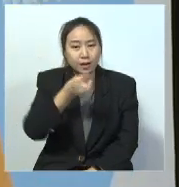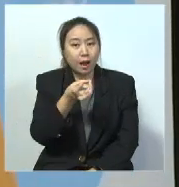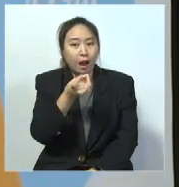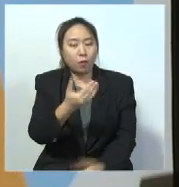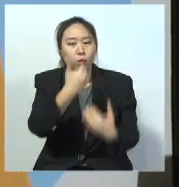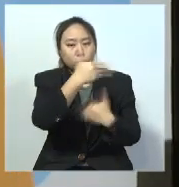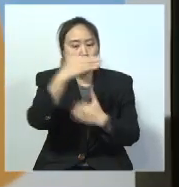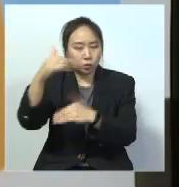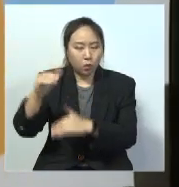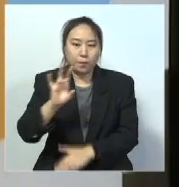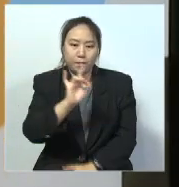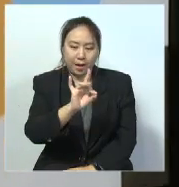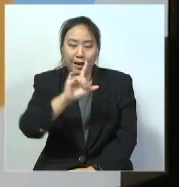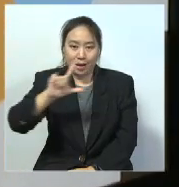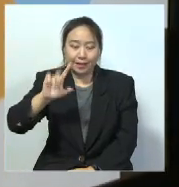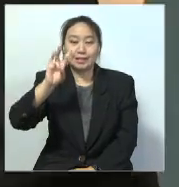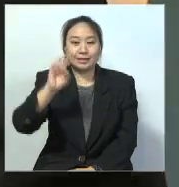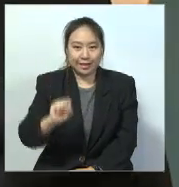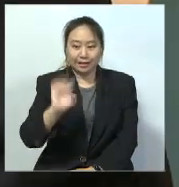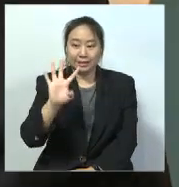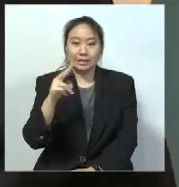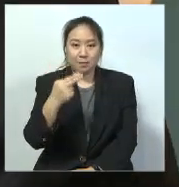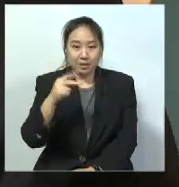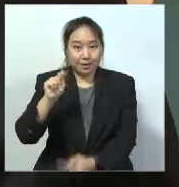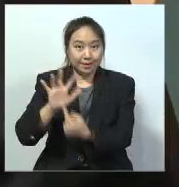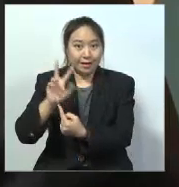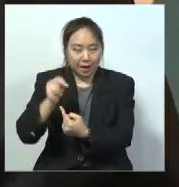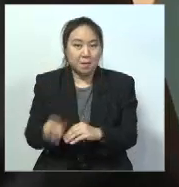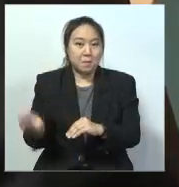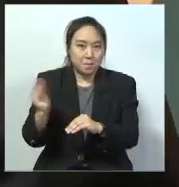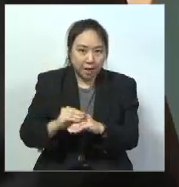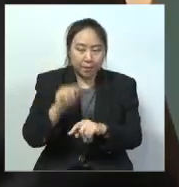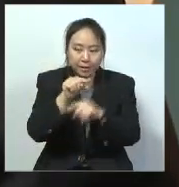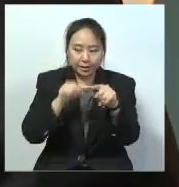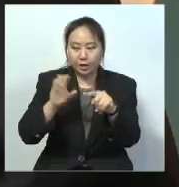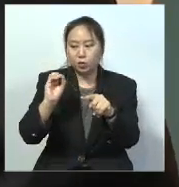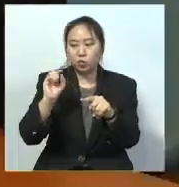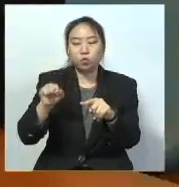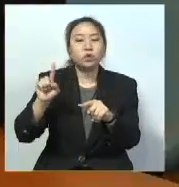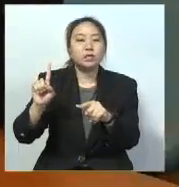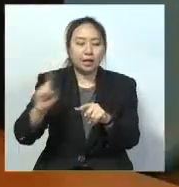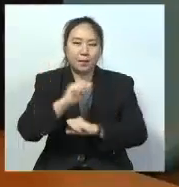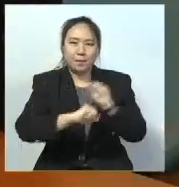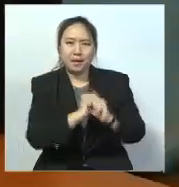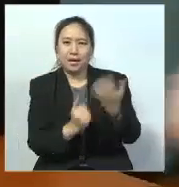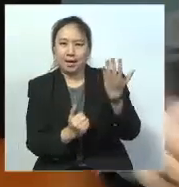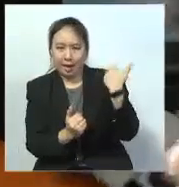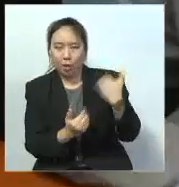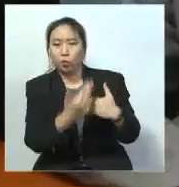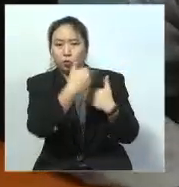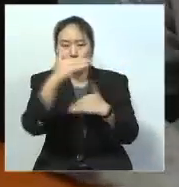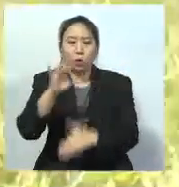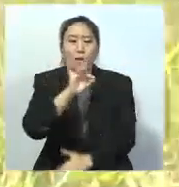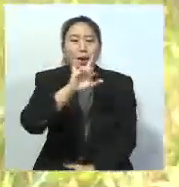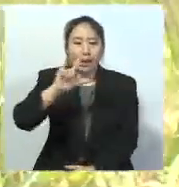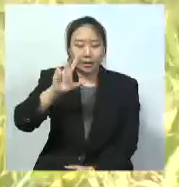ได้8,740,000 ตันขยายตัวร้อยละ 0.1 นะครับเมื่อเทียบกับปีที่แล้วที่ส่งออกได้